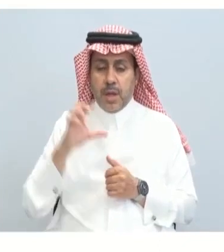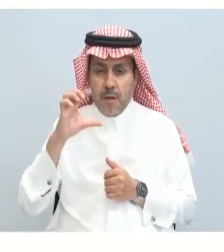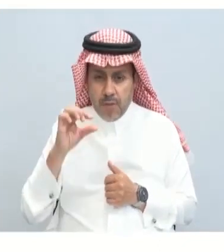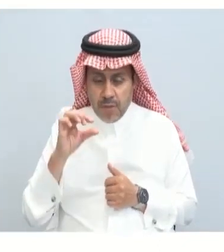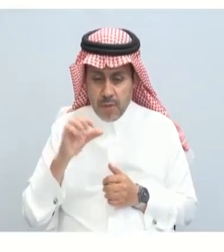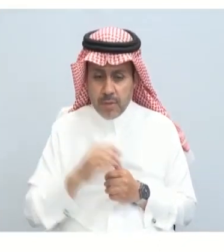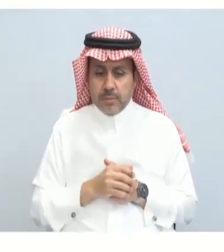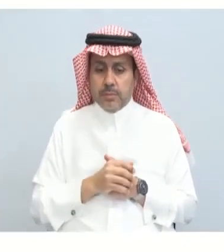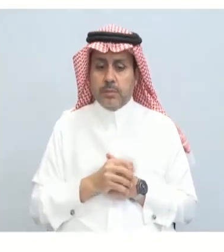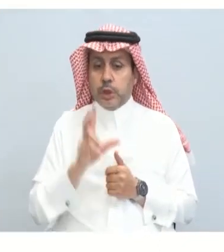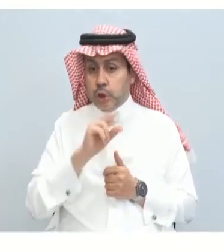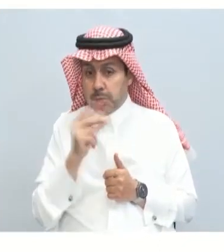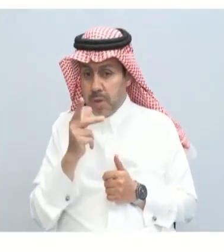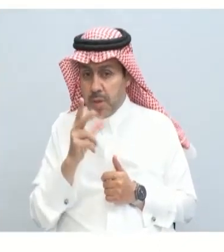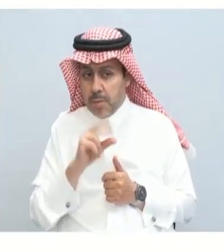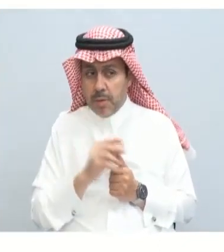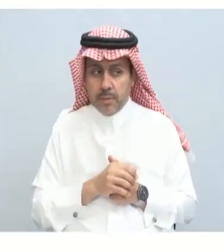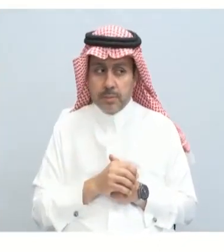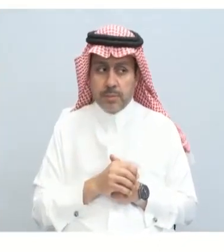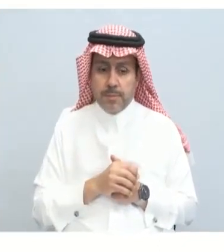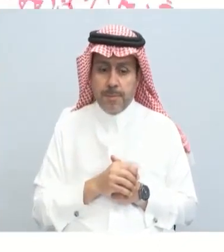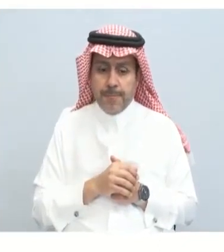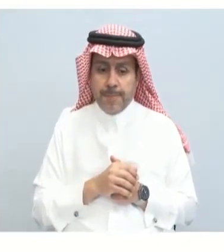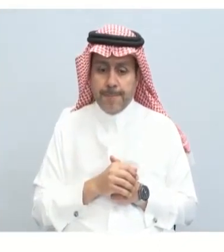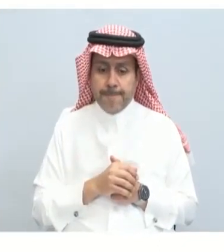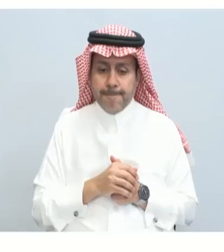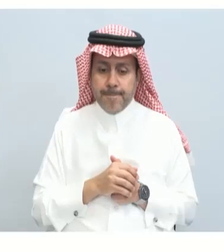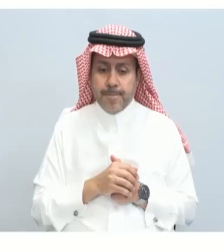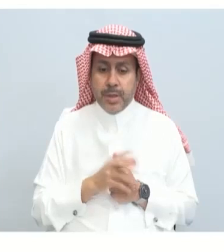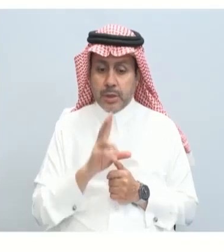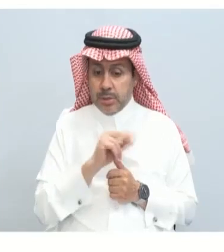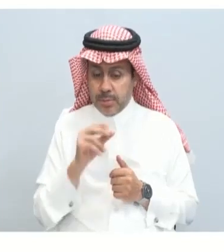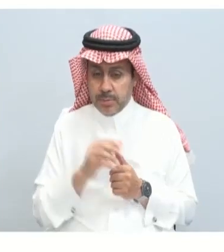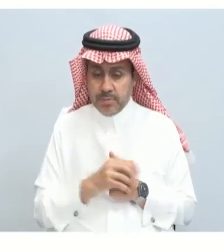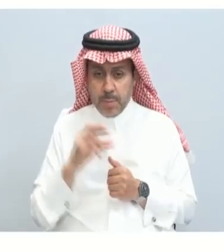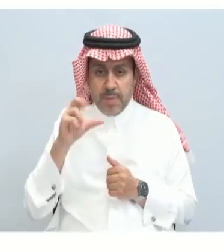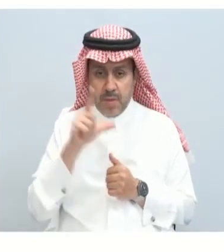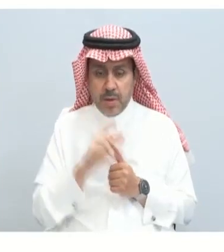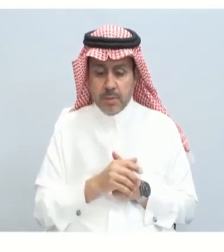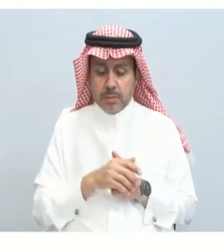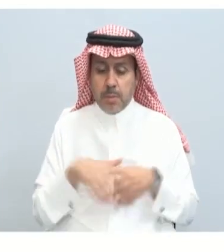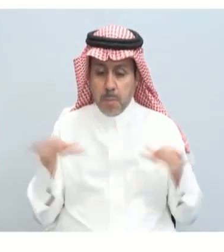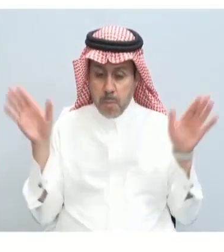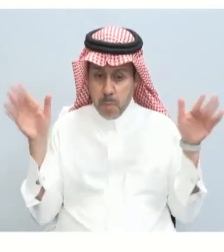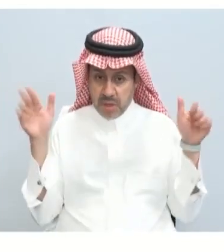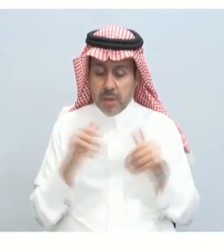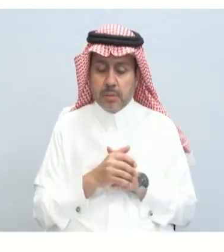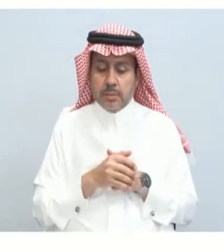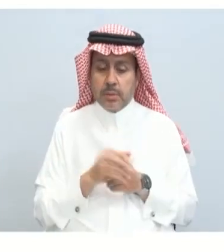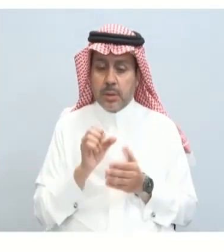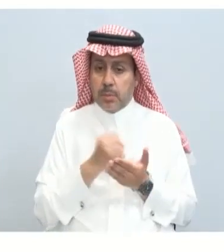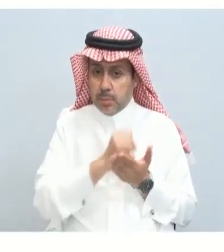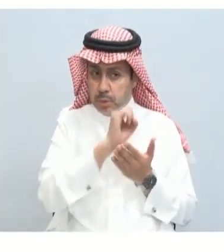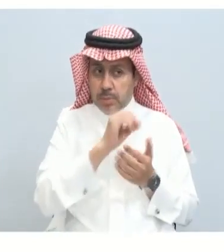طيب شبه ماذا بماذا هنا اقول شبه الذل بالطائر ثم حذف المشبه